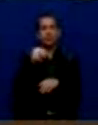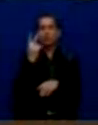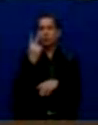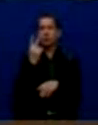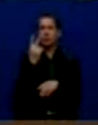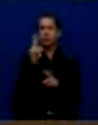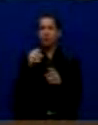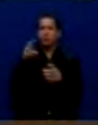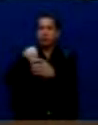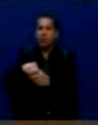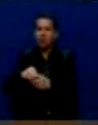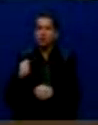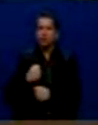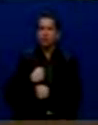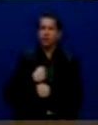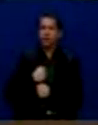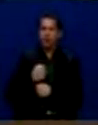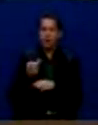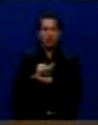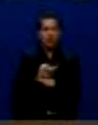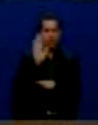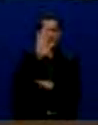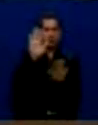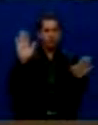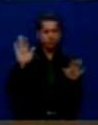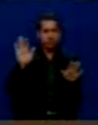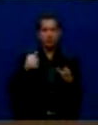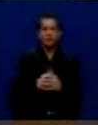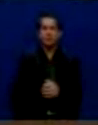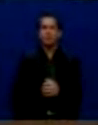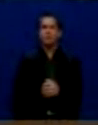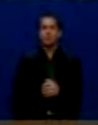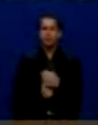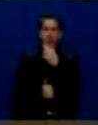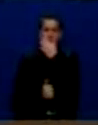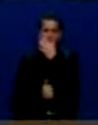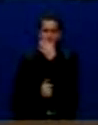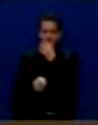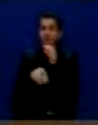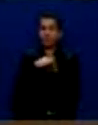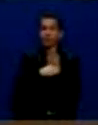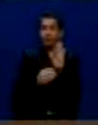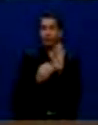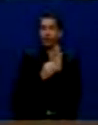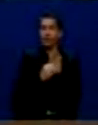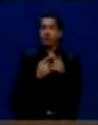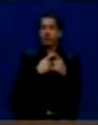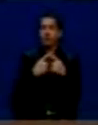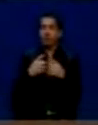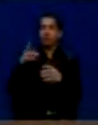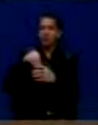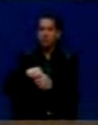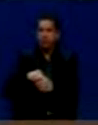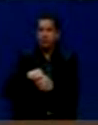të bashkohen formacioneve ushtarake të vendeve prej Ngavin, apo siç thuhet aty në ligj, të jenë pjesë ose